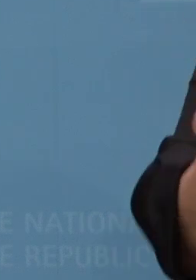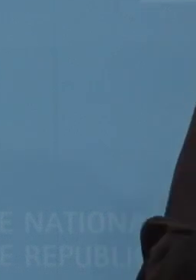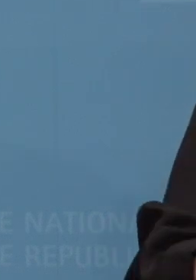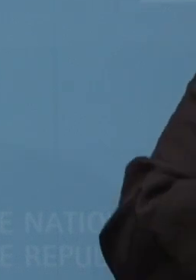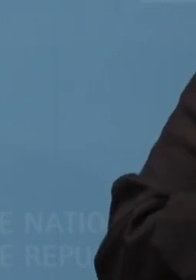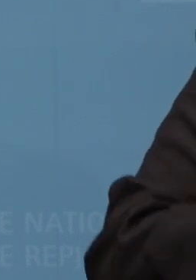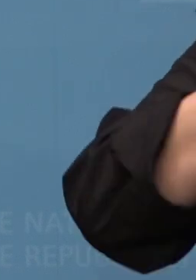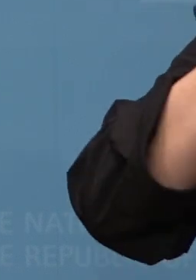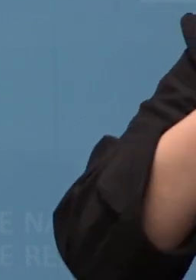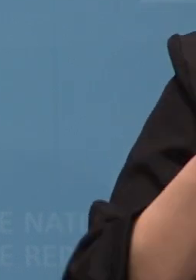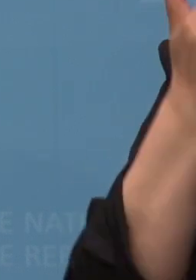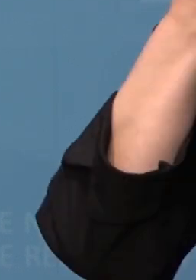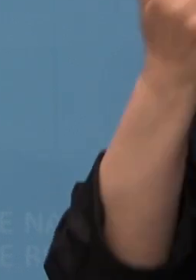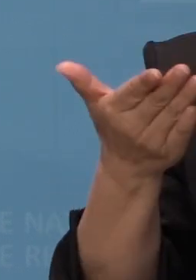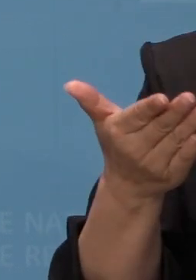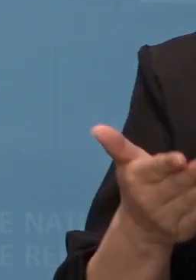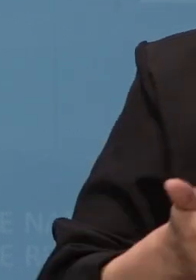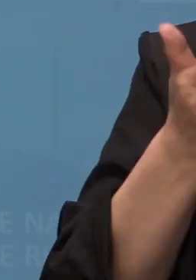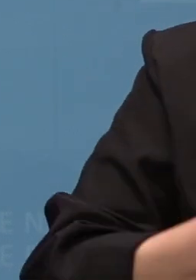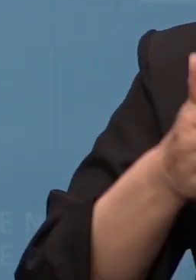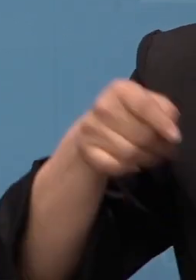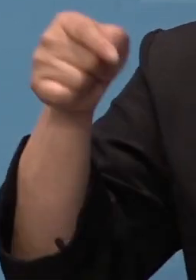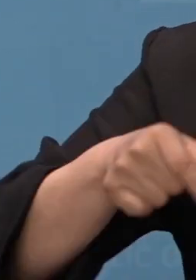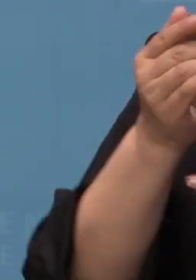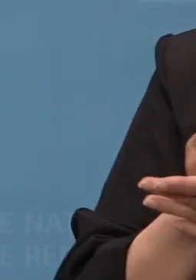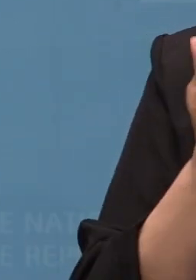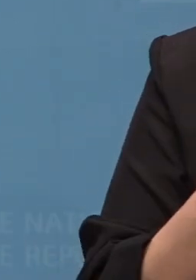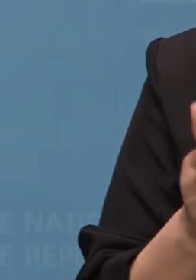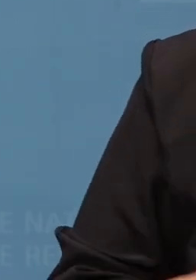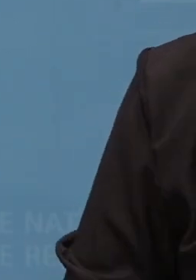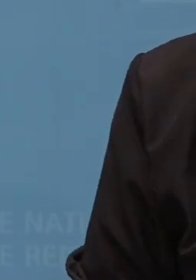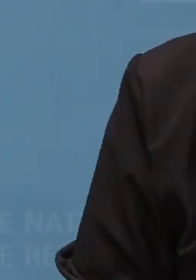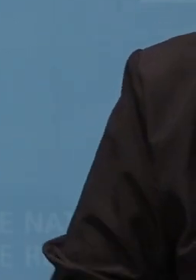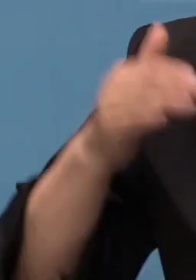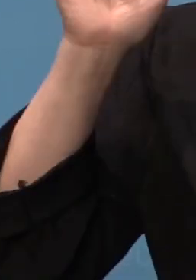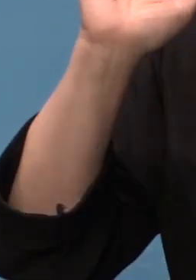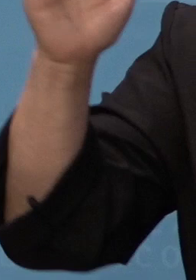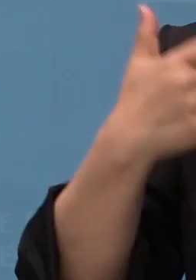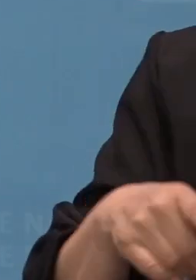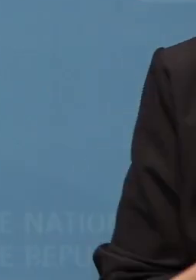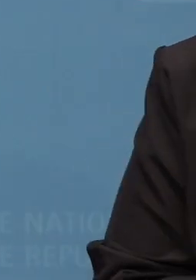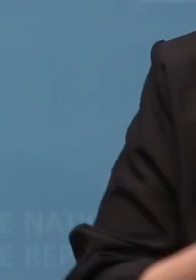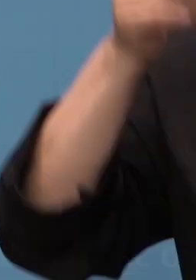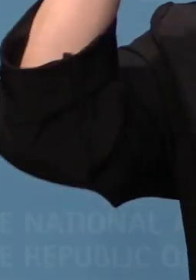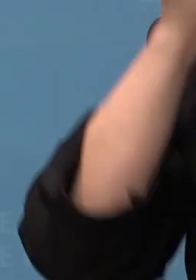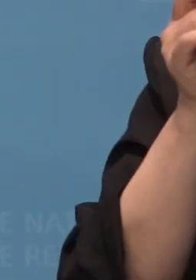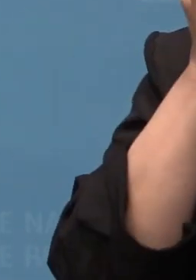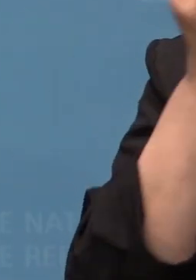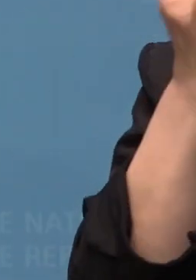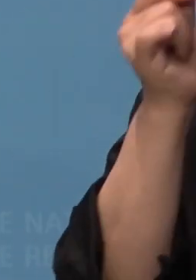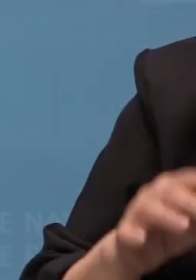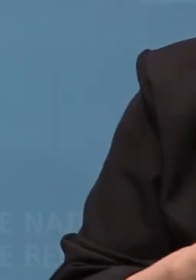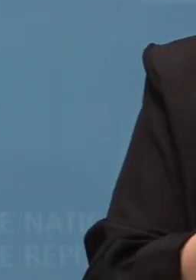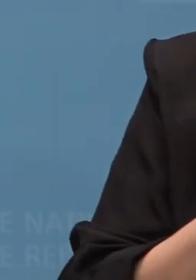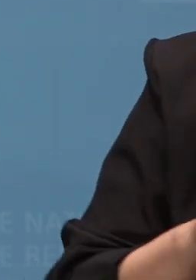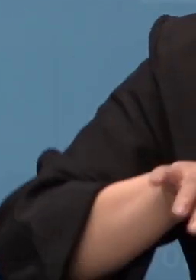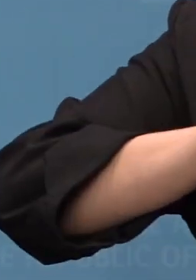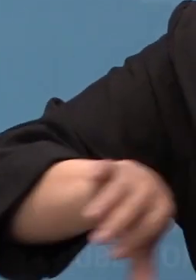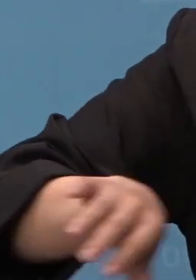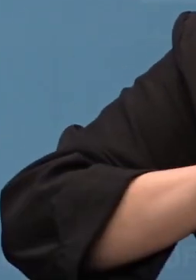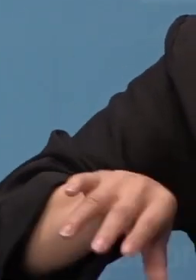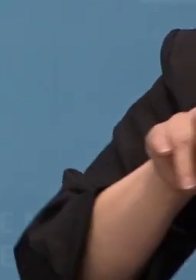사안으로 절대 타협해서는 안 됩니다. 미래지향적 한일 관계와도 별개의